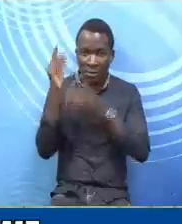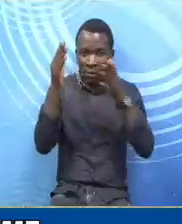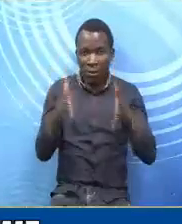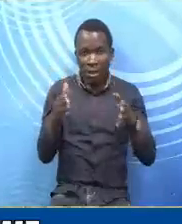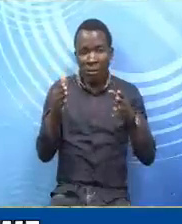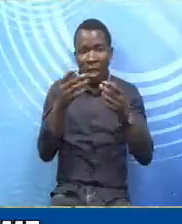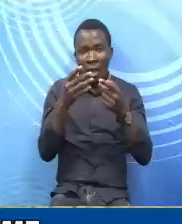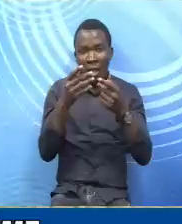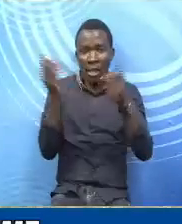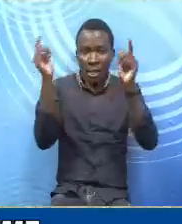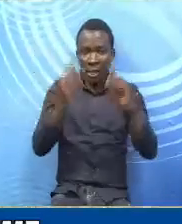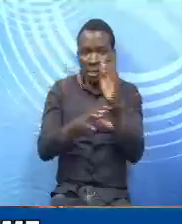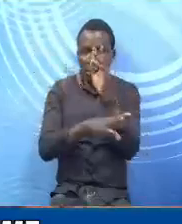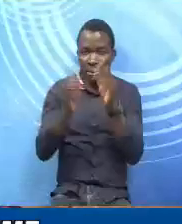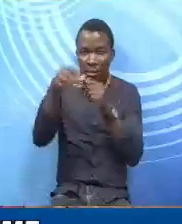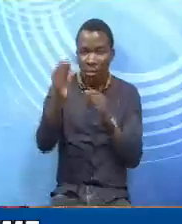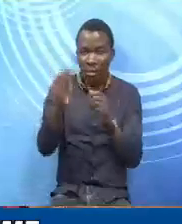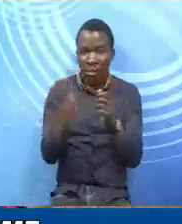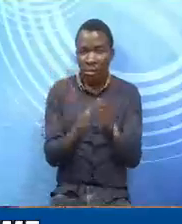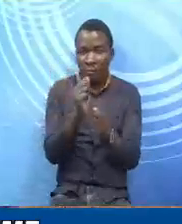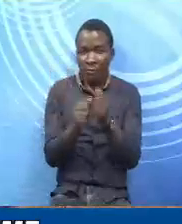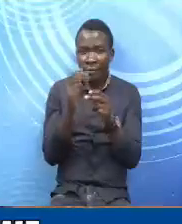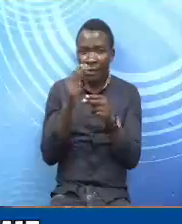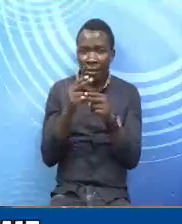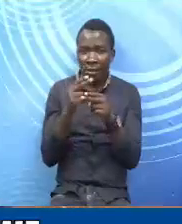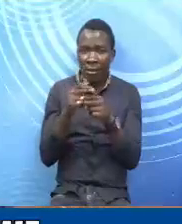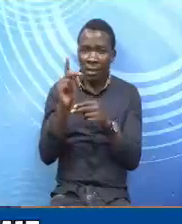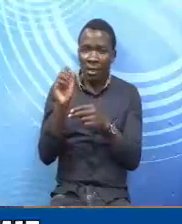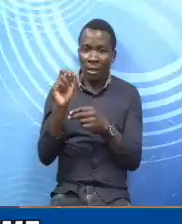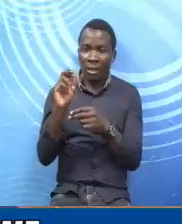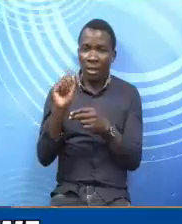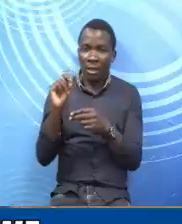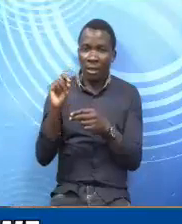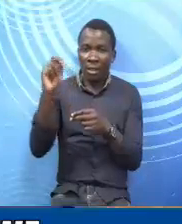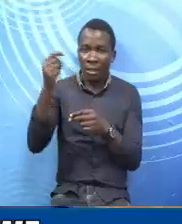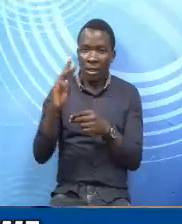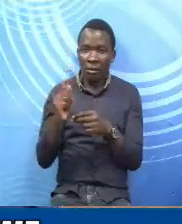yaje kwiba nange yanyuze nawe yitabaye. Yitwa Karangwa Fideli nkaba ndi umukuru w'umudugudu.